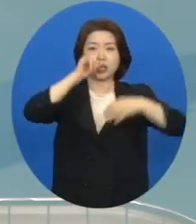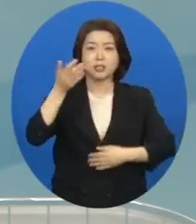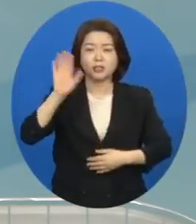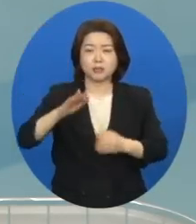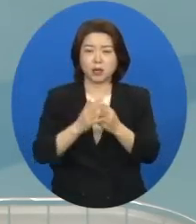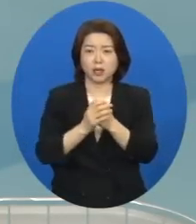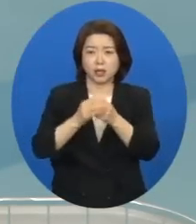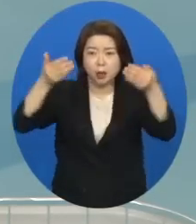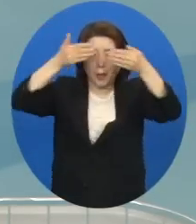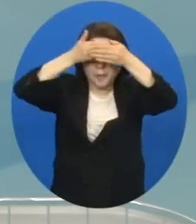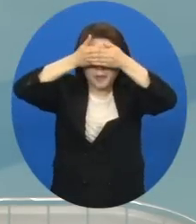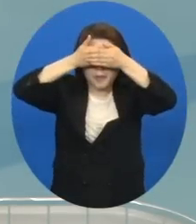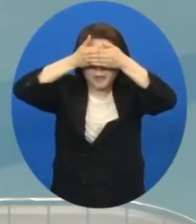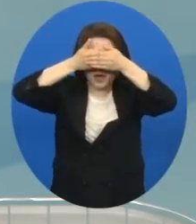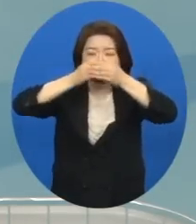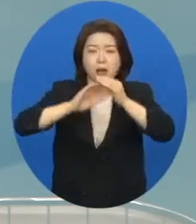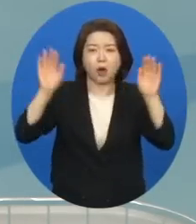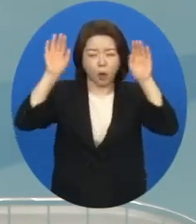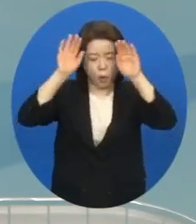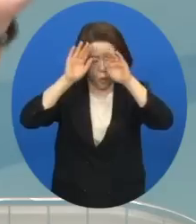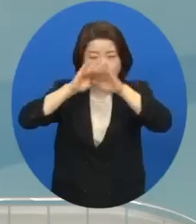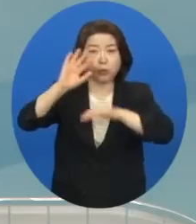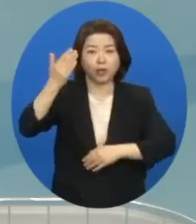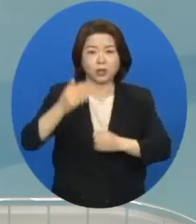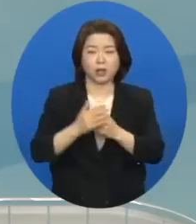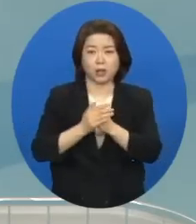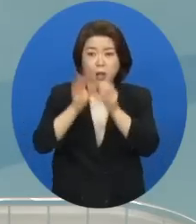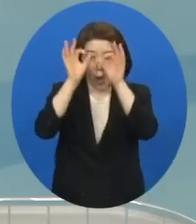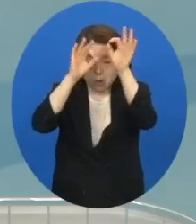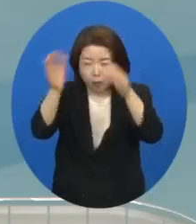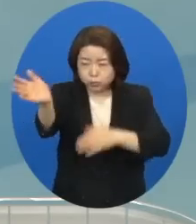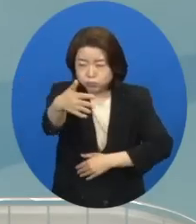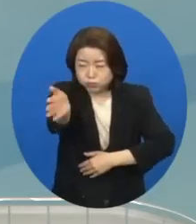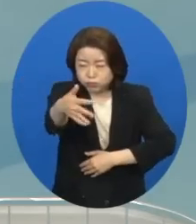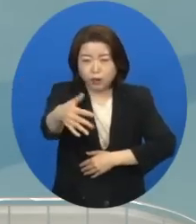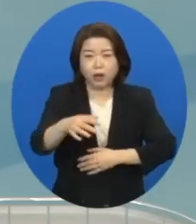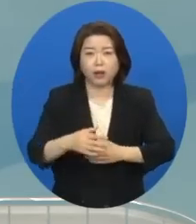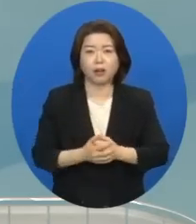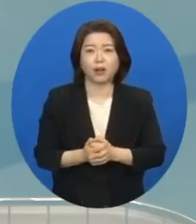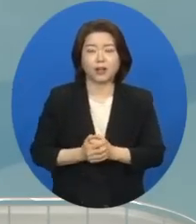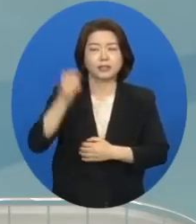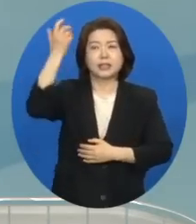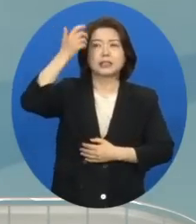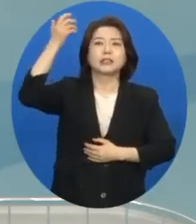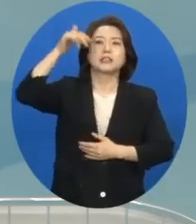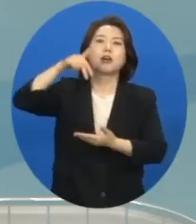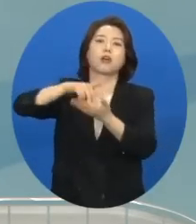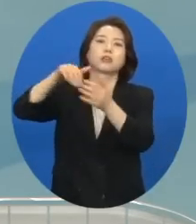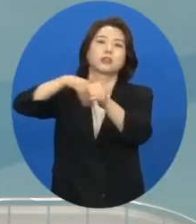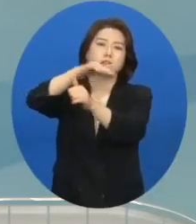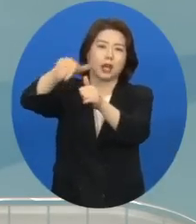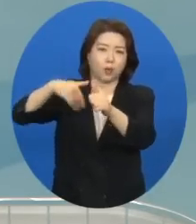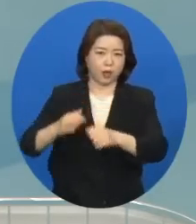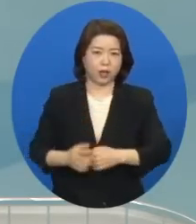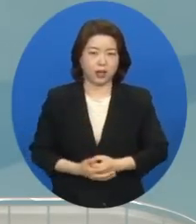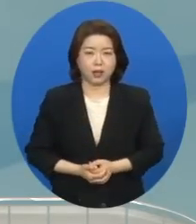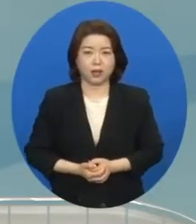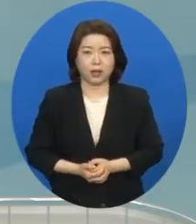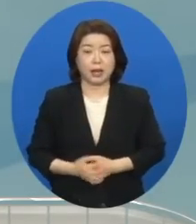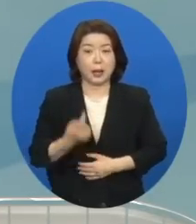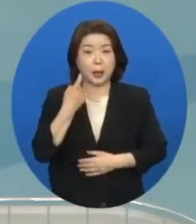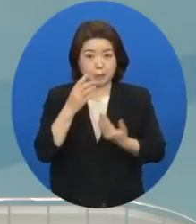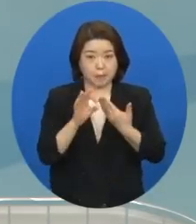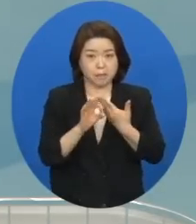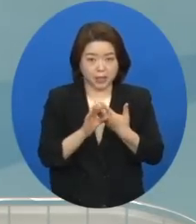눈에 안대를 하면 깜깜하죠. 아무것도 안 보이죠. 영적으로는 그런 상태라는 거예요.